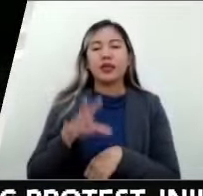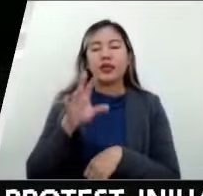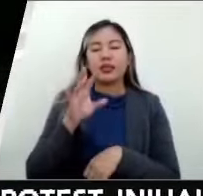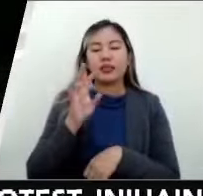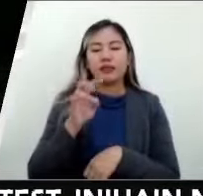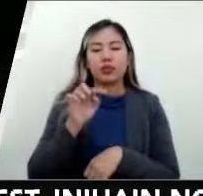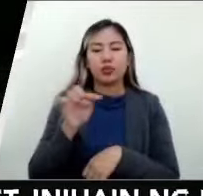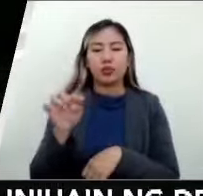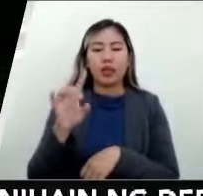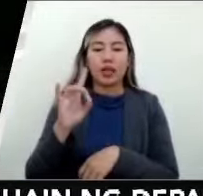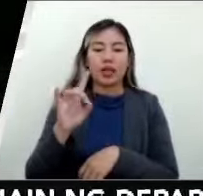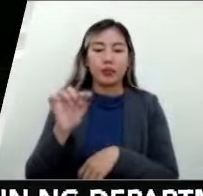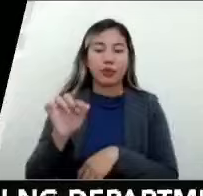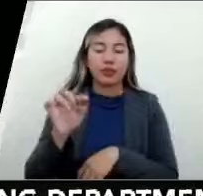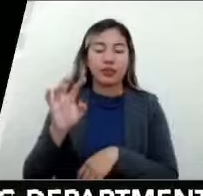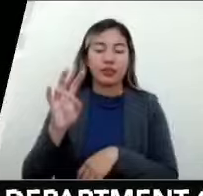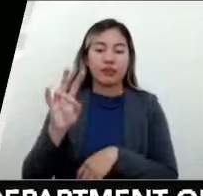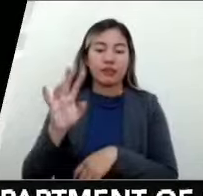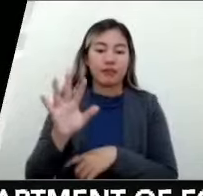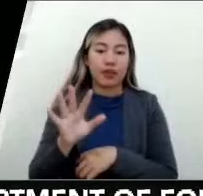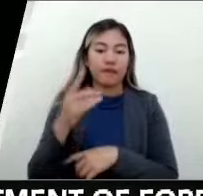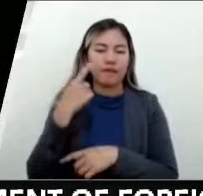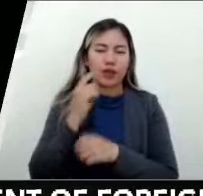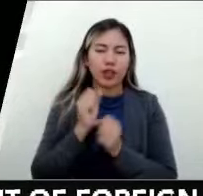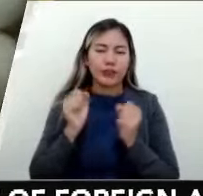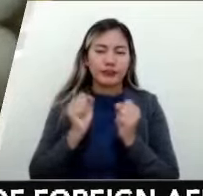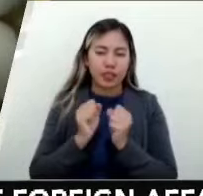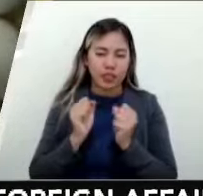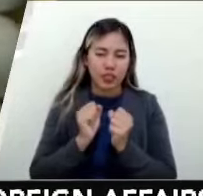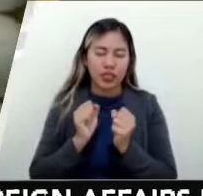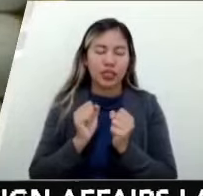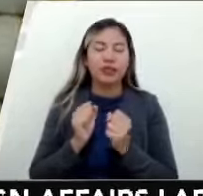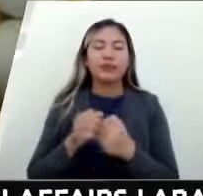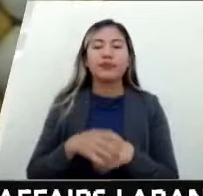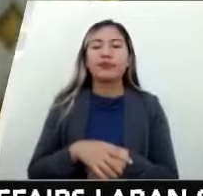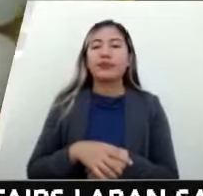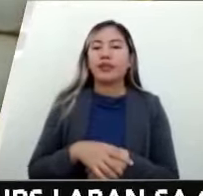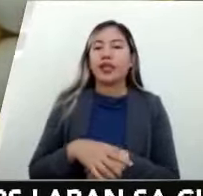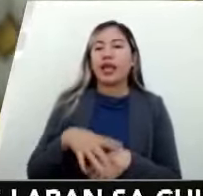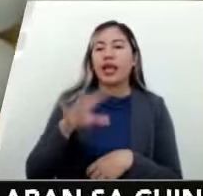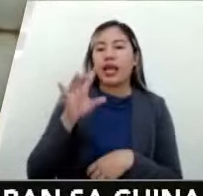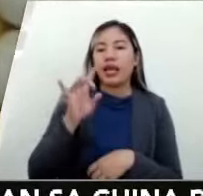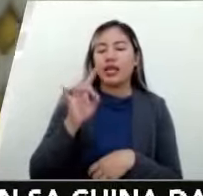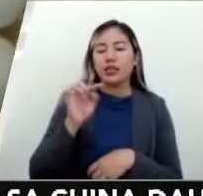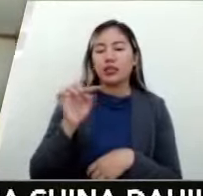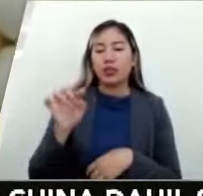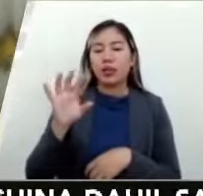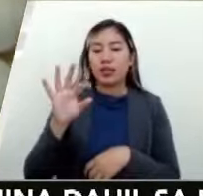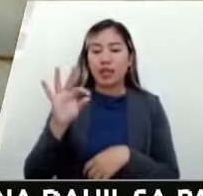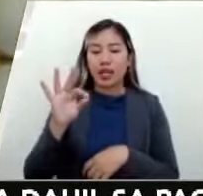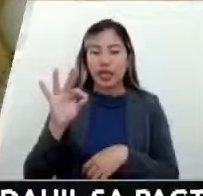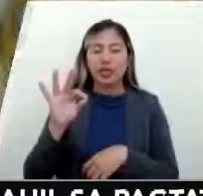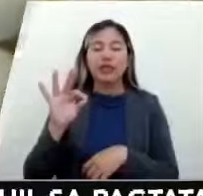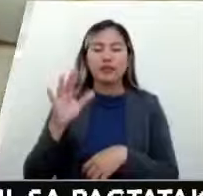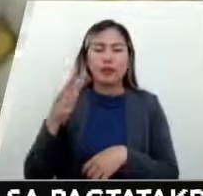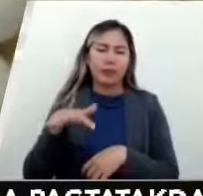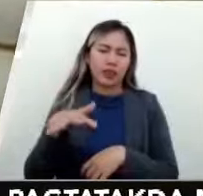and 75 centavos naman ang presyo ng small. 8 hanggang 9 pesos sa medium, habang